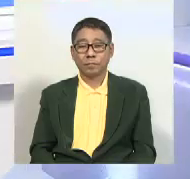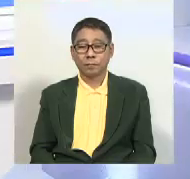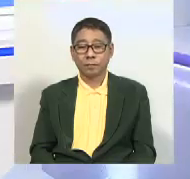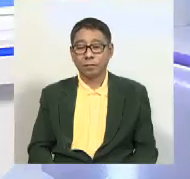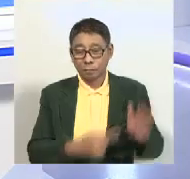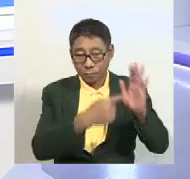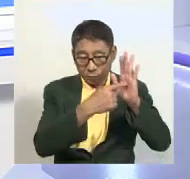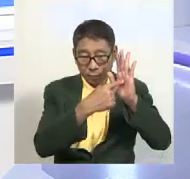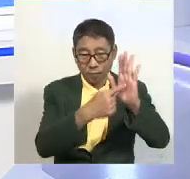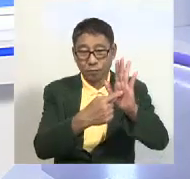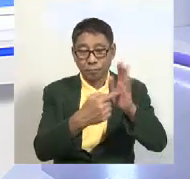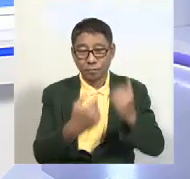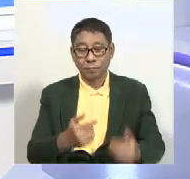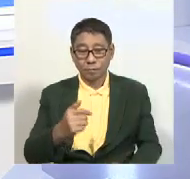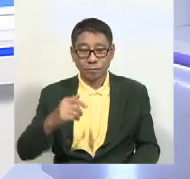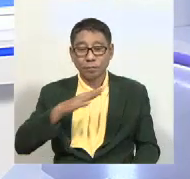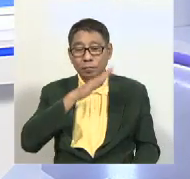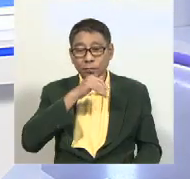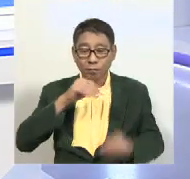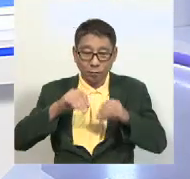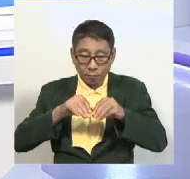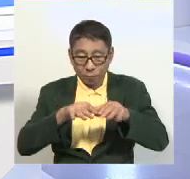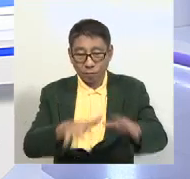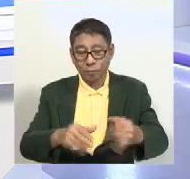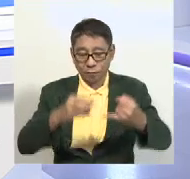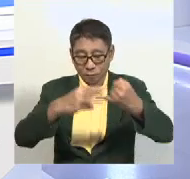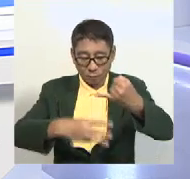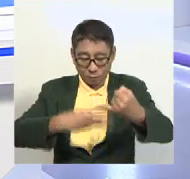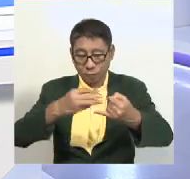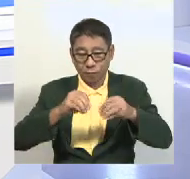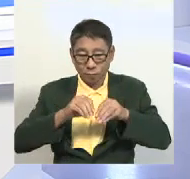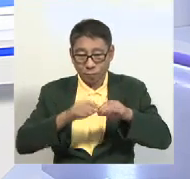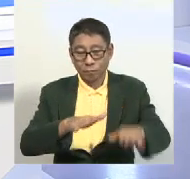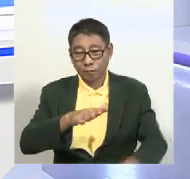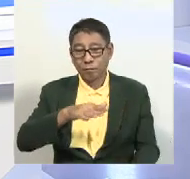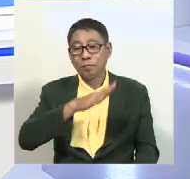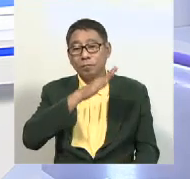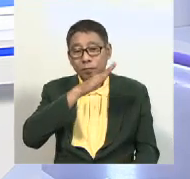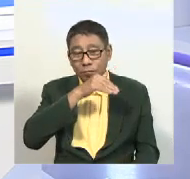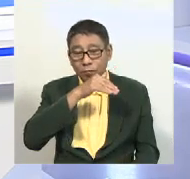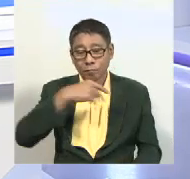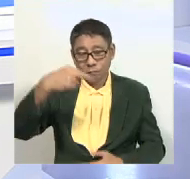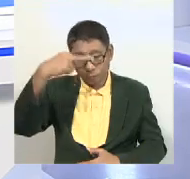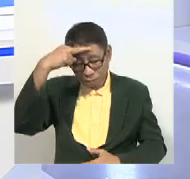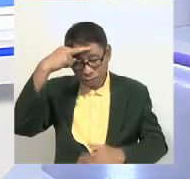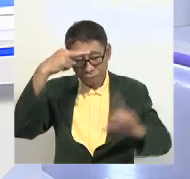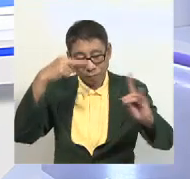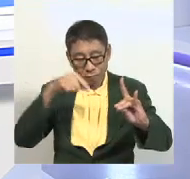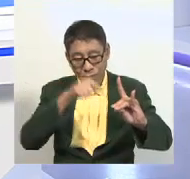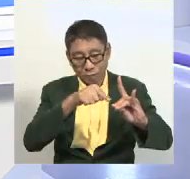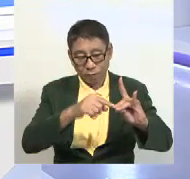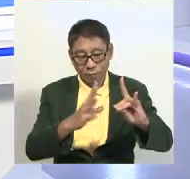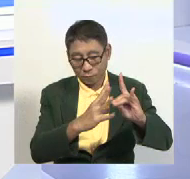เน้นย้ำอีกครั้งนะคะอะฮีวาแอฟริกาในสุกรเนี่ยเขาเป็นไวรัสที่ระบาดในสุกรถ้าเกิดโรคในสัตว์ก็จะทำ